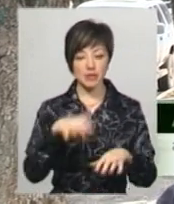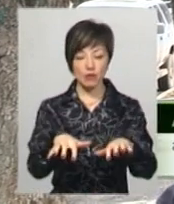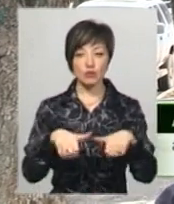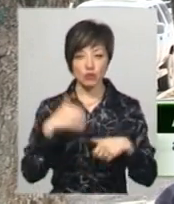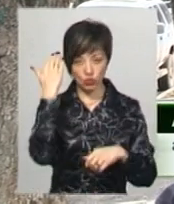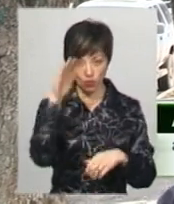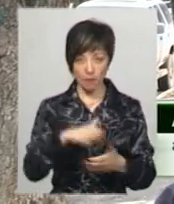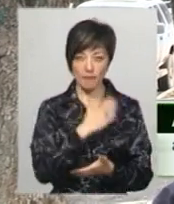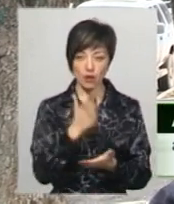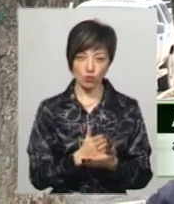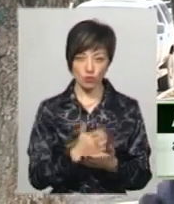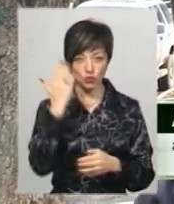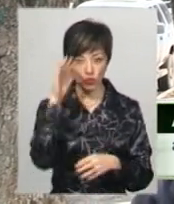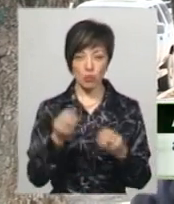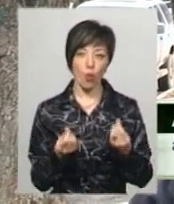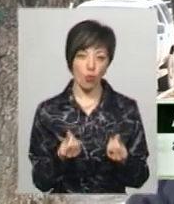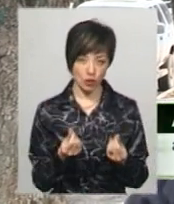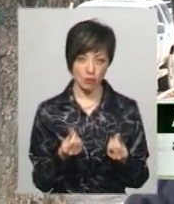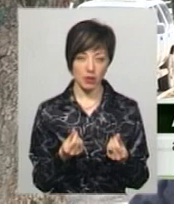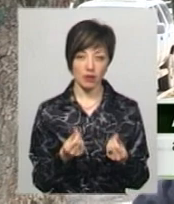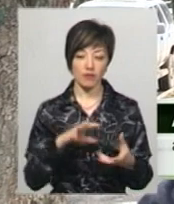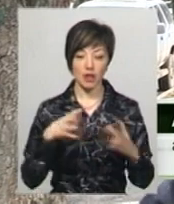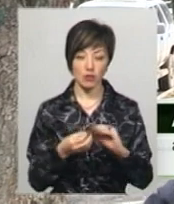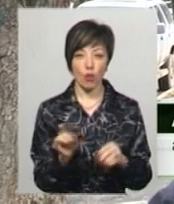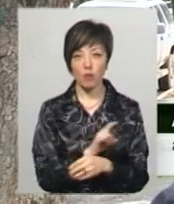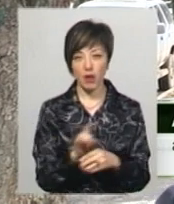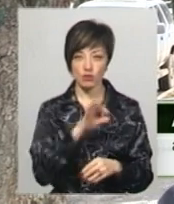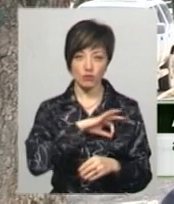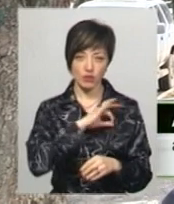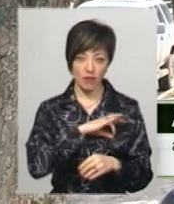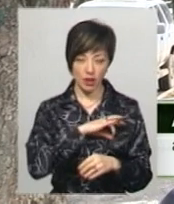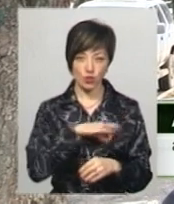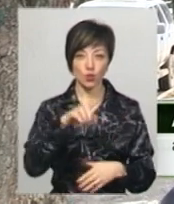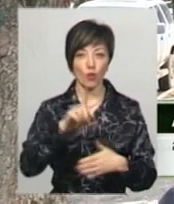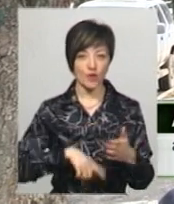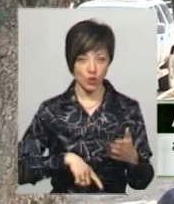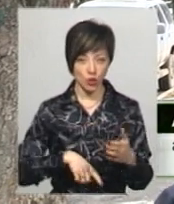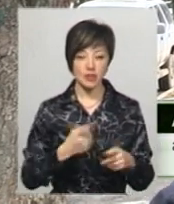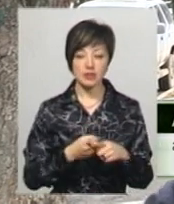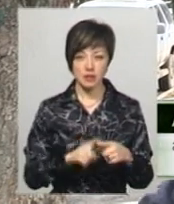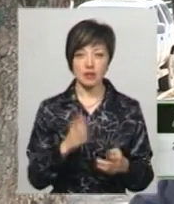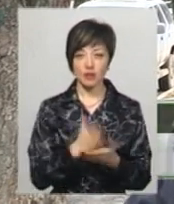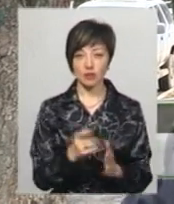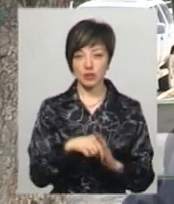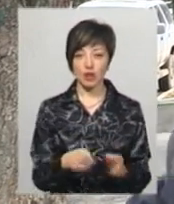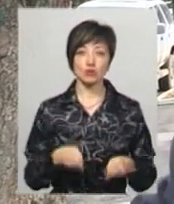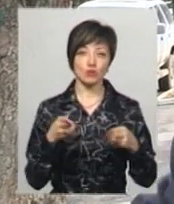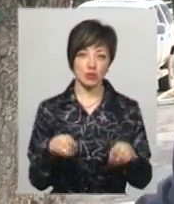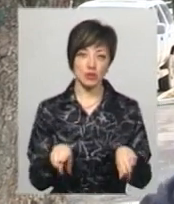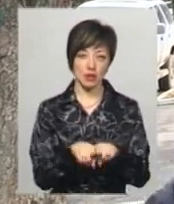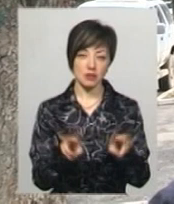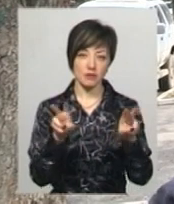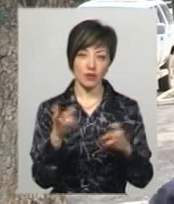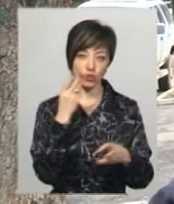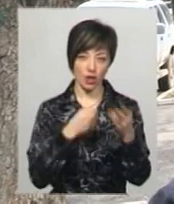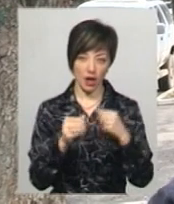заволодіти чужим майном чи чужими коштами внаслідок обману чи зловживання довірою, то це є ознаки злочину, так званого